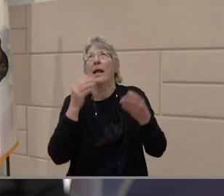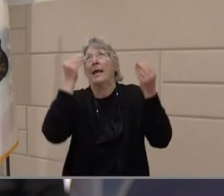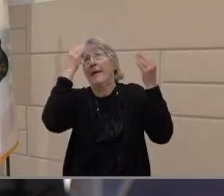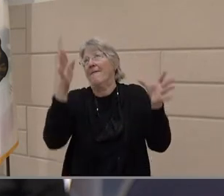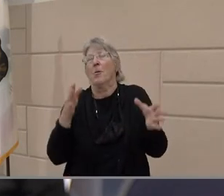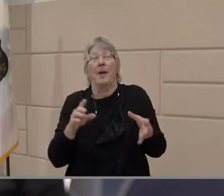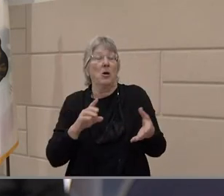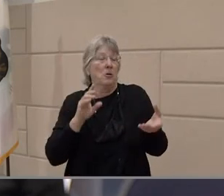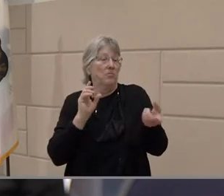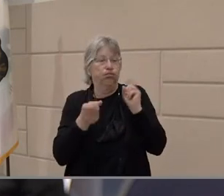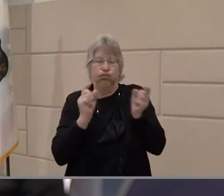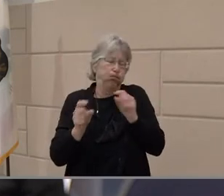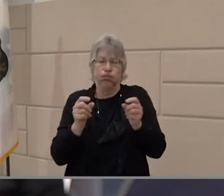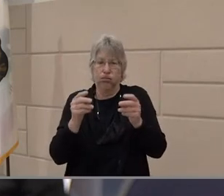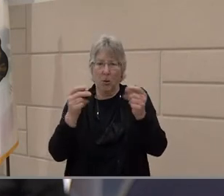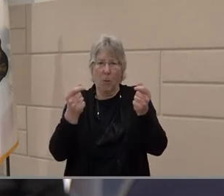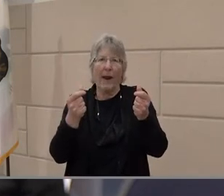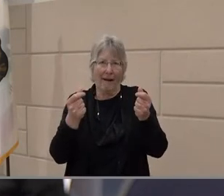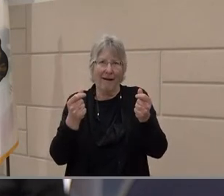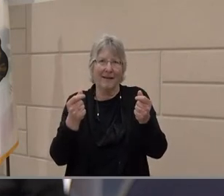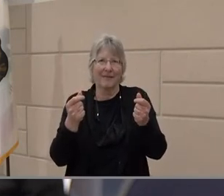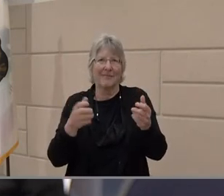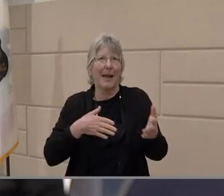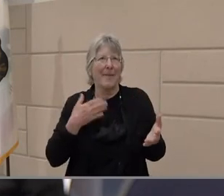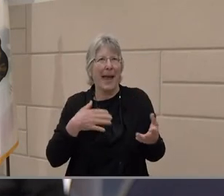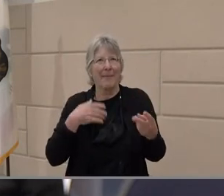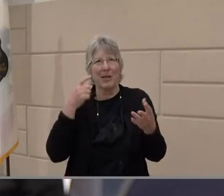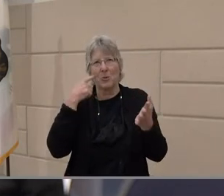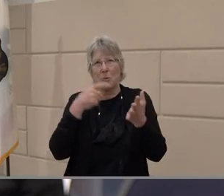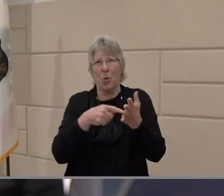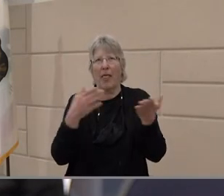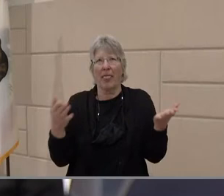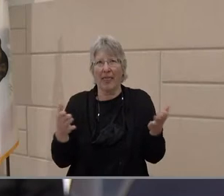าอย่างดังคิมส้มออกุน